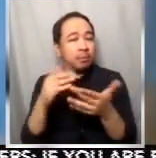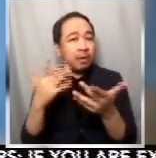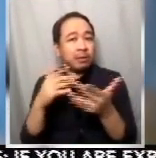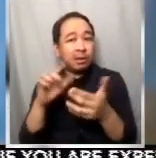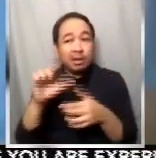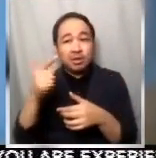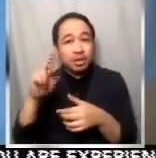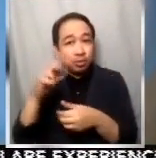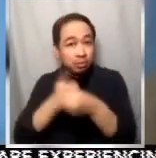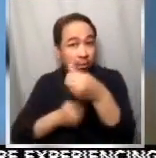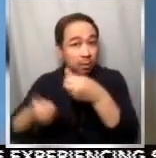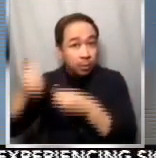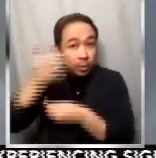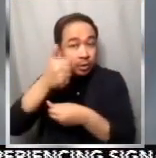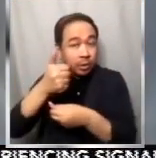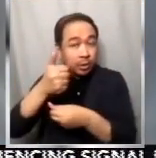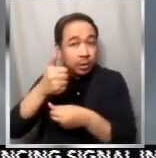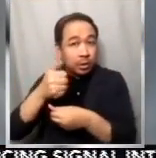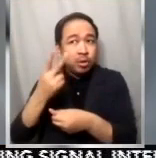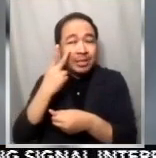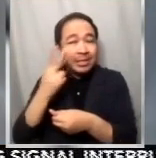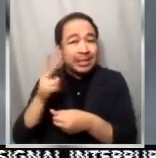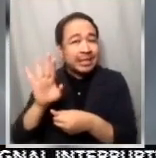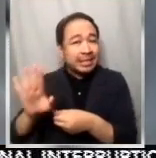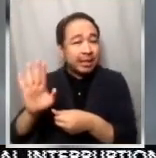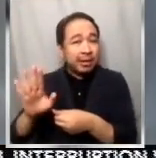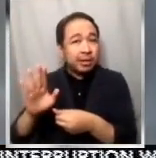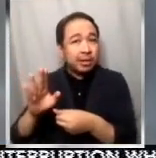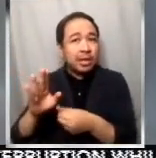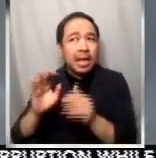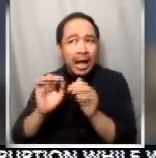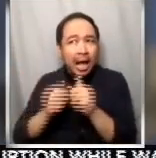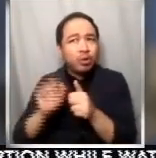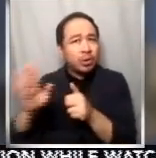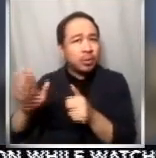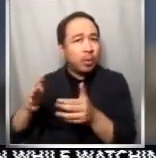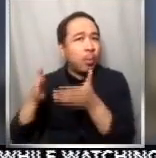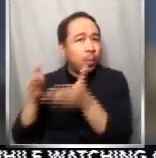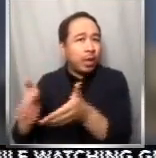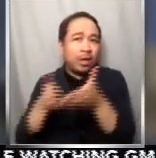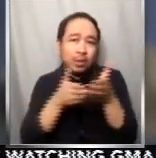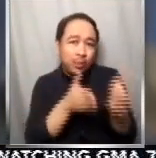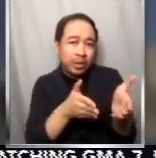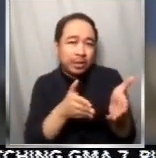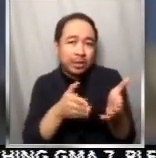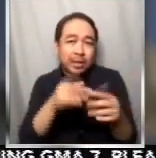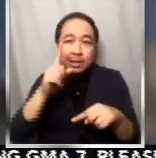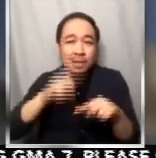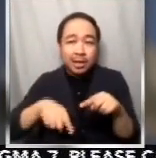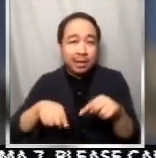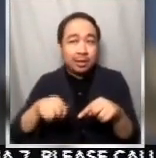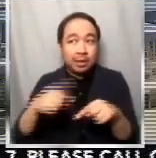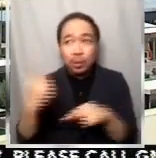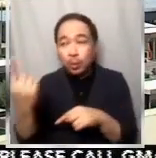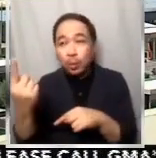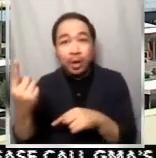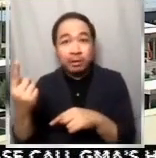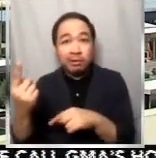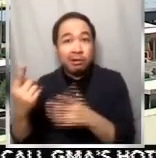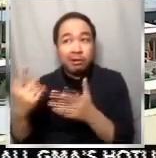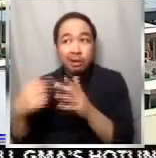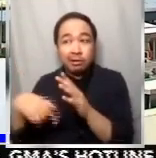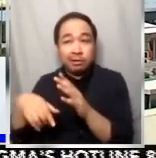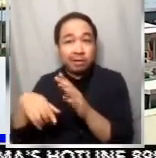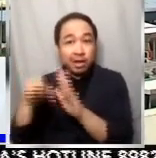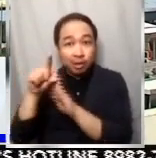kanila yung poder na dumiskarte. Hindi mo kasi pwede na isang rule applicable sa lahat. Pero nauna